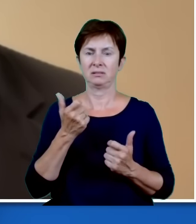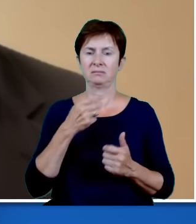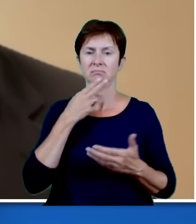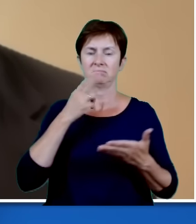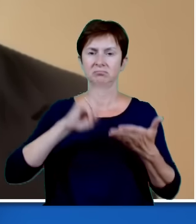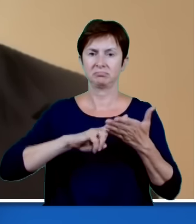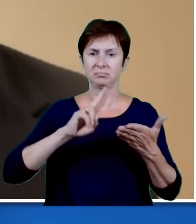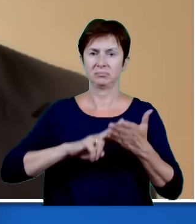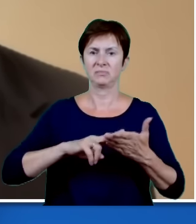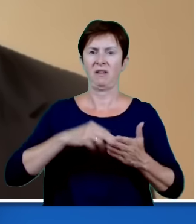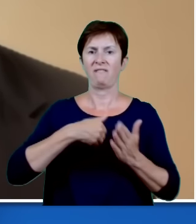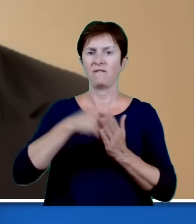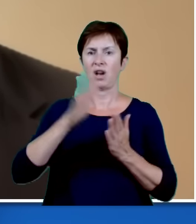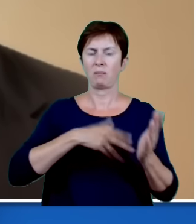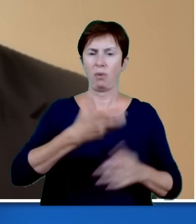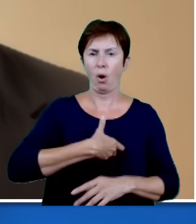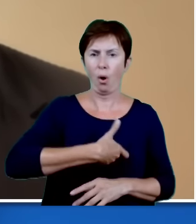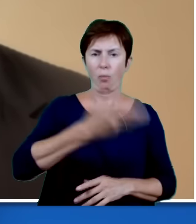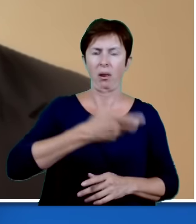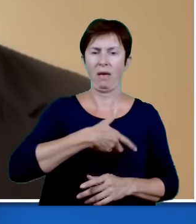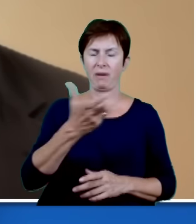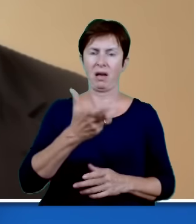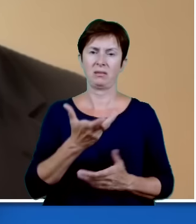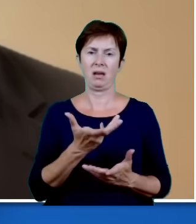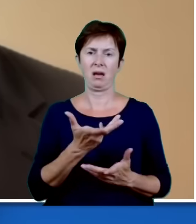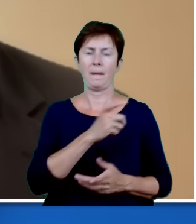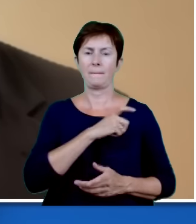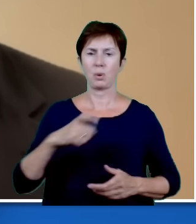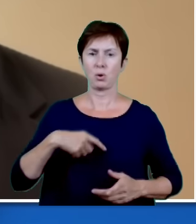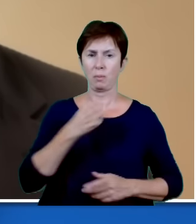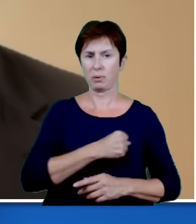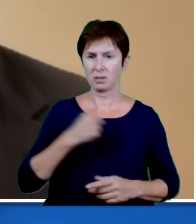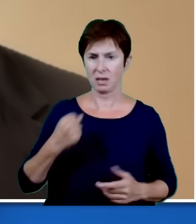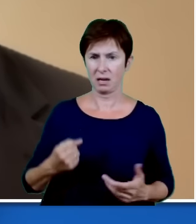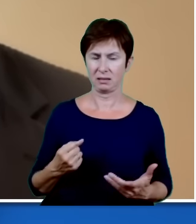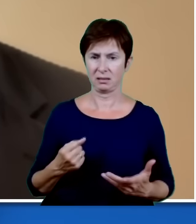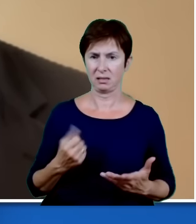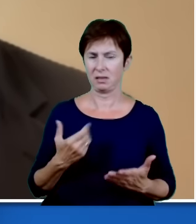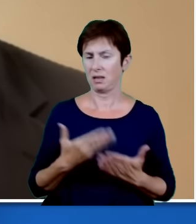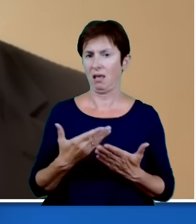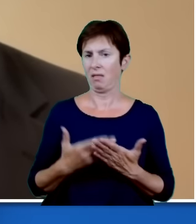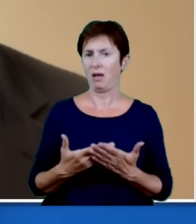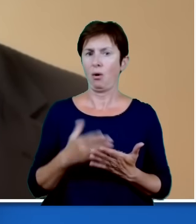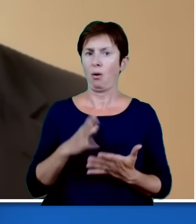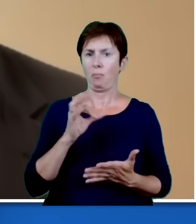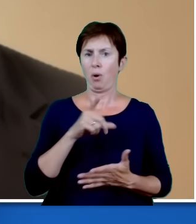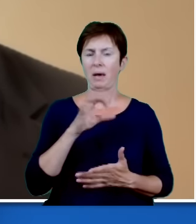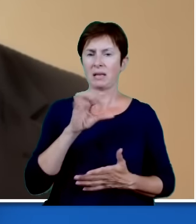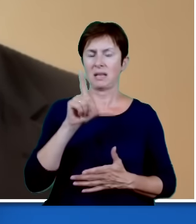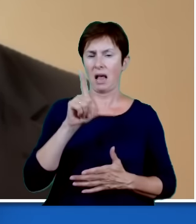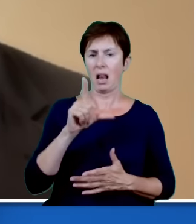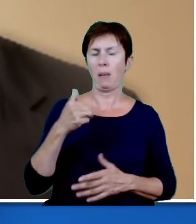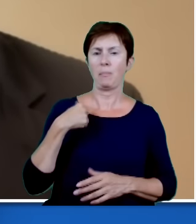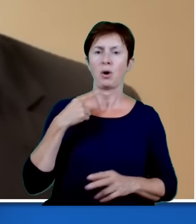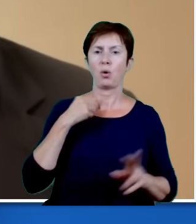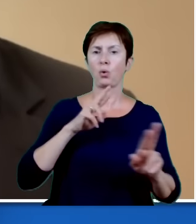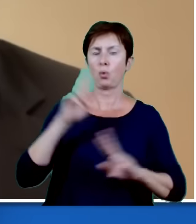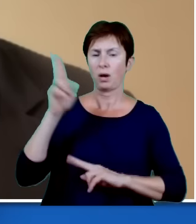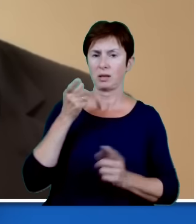oblewanie farbą biur poselskich tylko dlatego że PSL zagłosował zgodnie ze swoim programem przeciwko